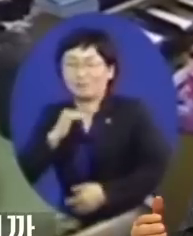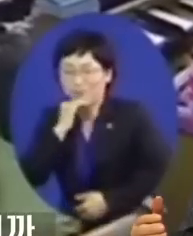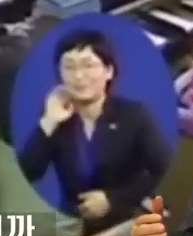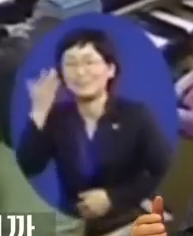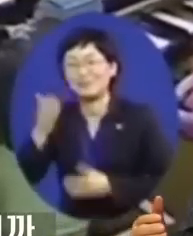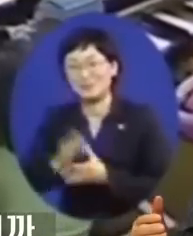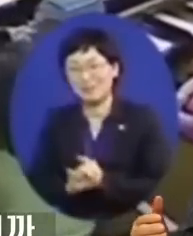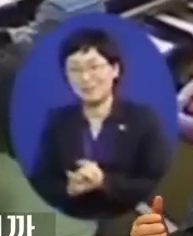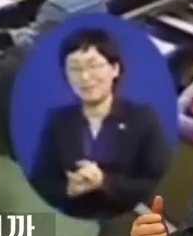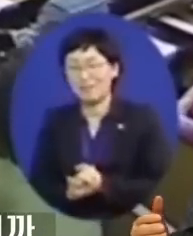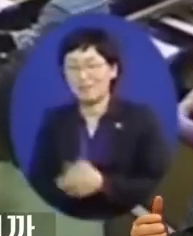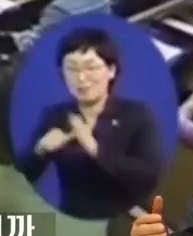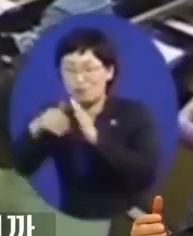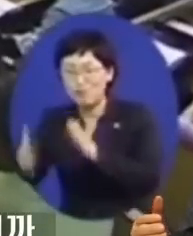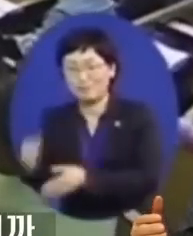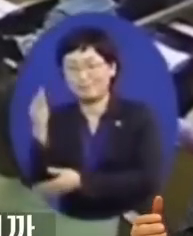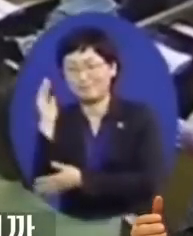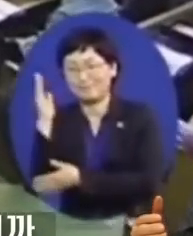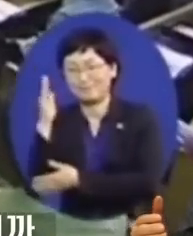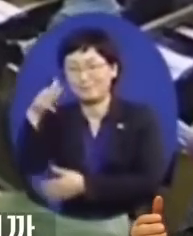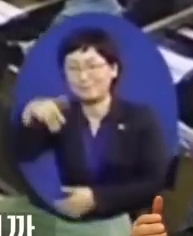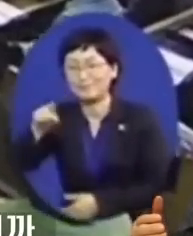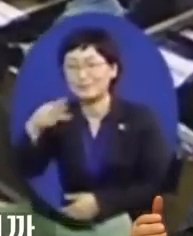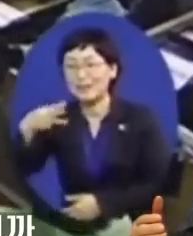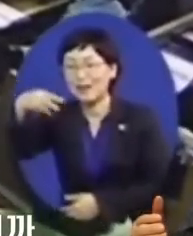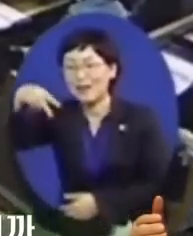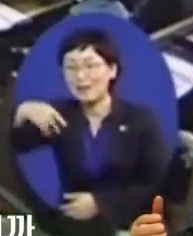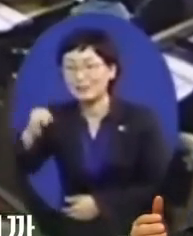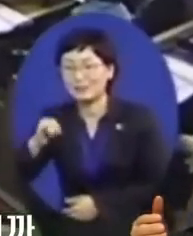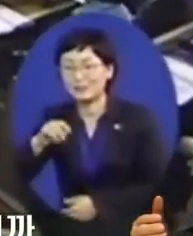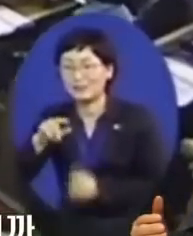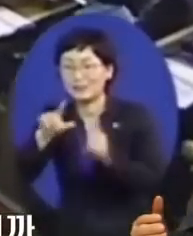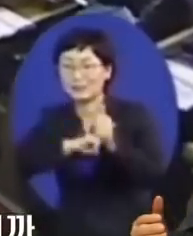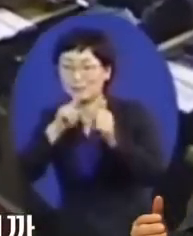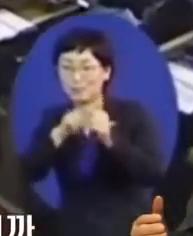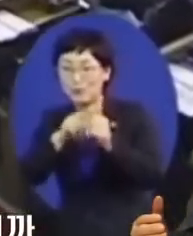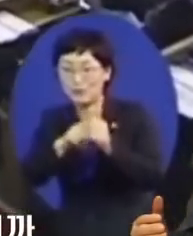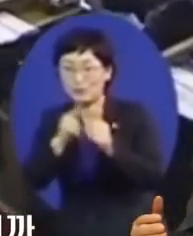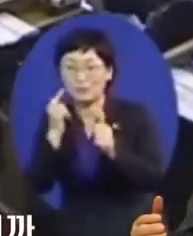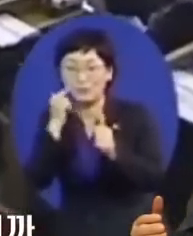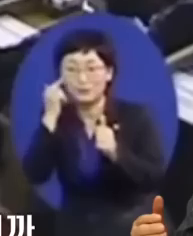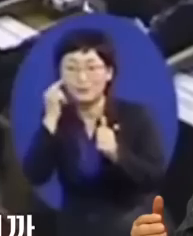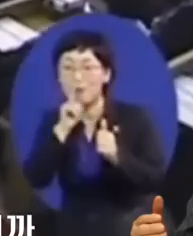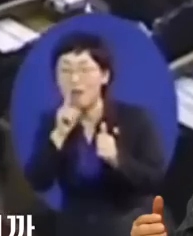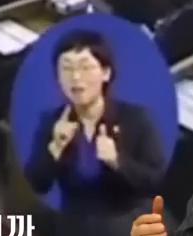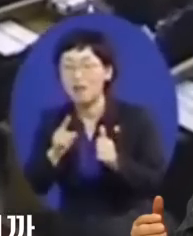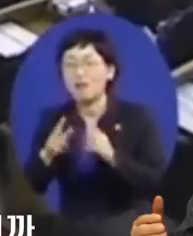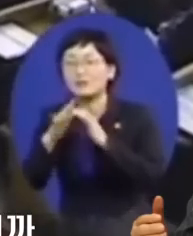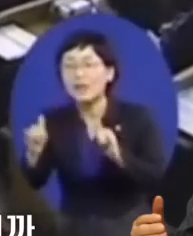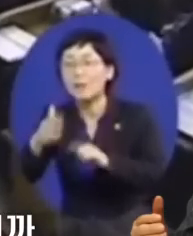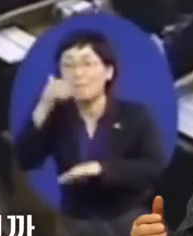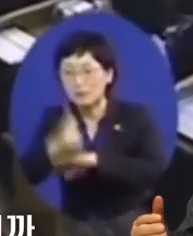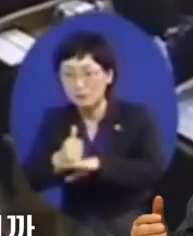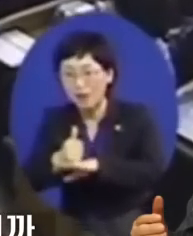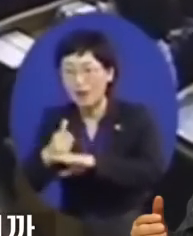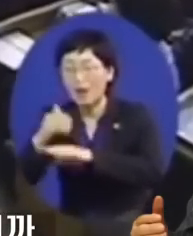것입니다. 유명한 설교자 찰스 스펄전 목사는 이런 말을 했습니다. 인간의 마지막은 하나님의 시작이다.